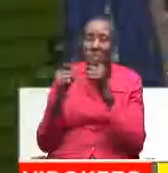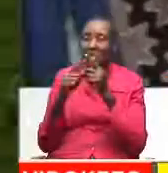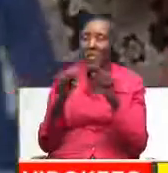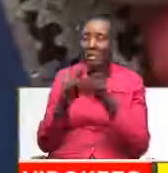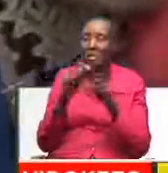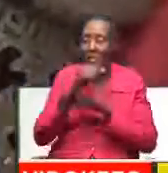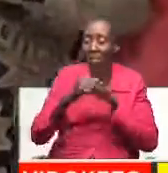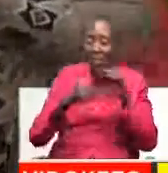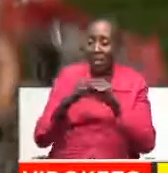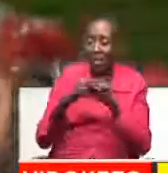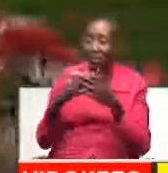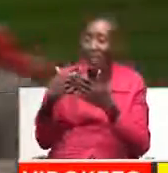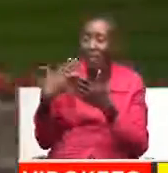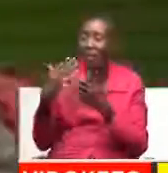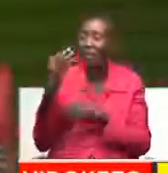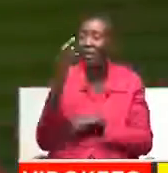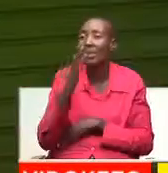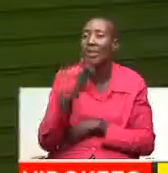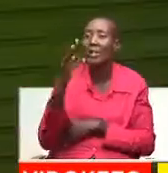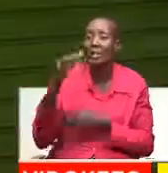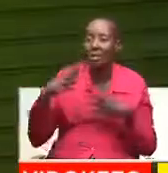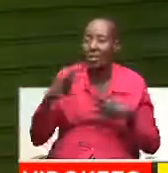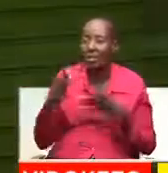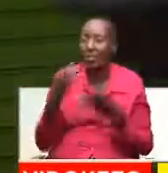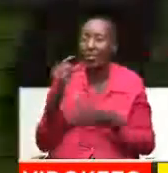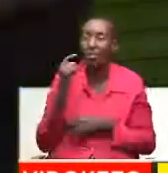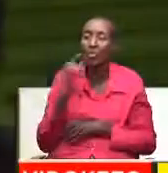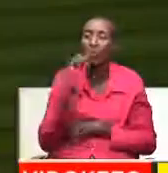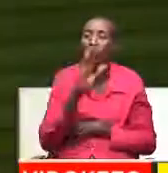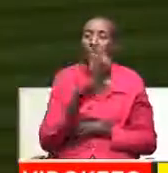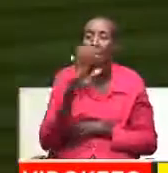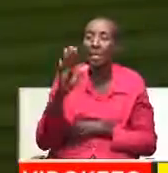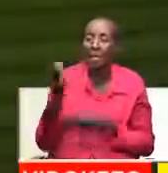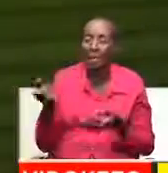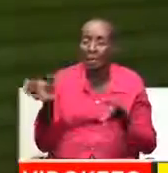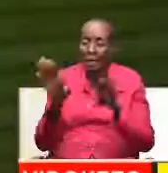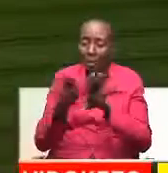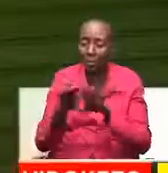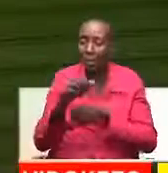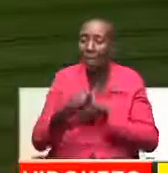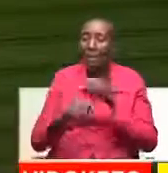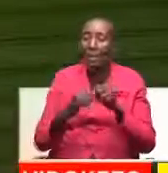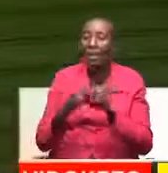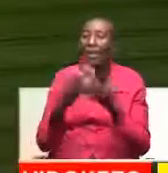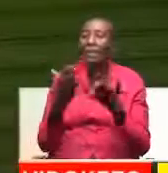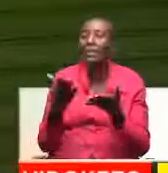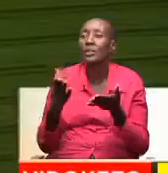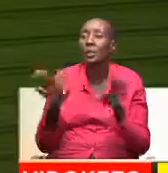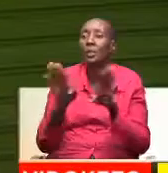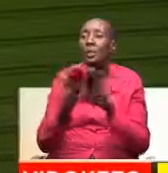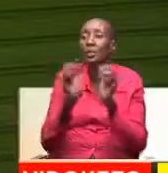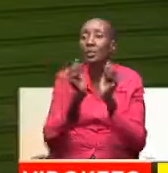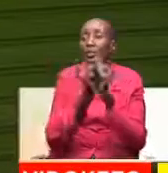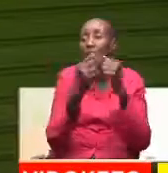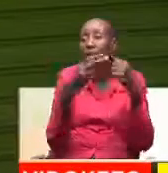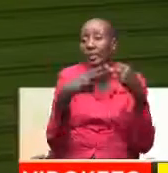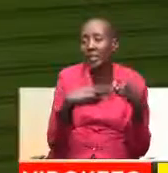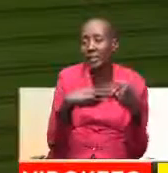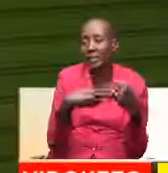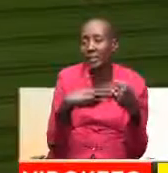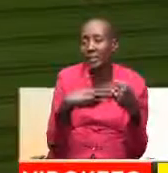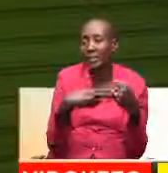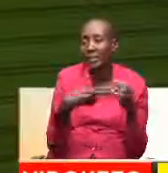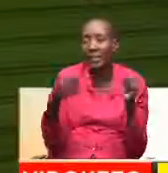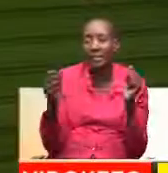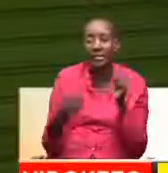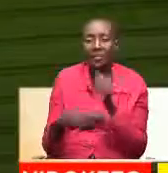walifunga maduka walikuwa 33, na mwaka huu leo imebaduka kubwa imefunga ni 17. Na unaona tuko mwezi wa